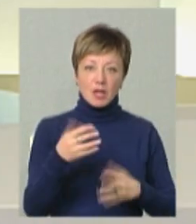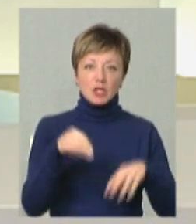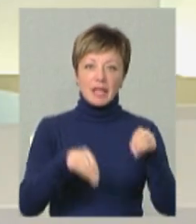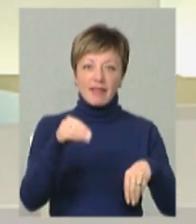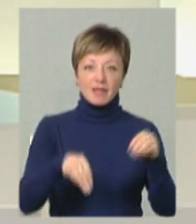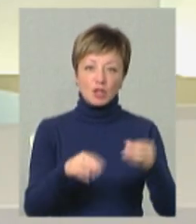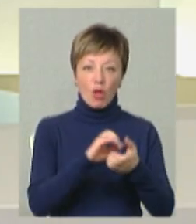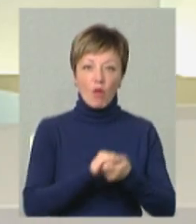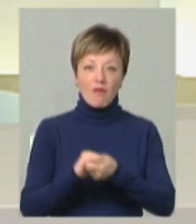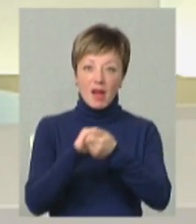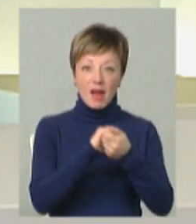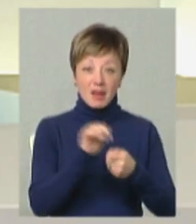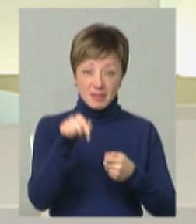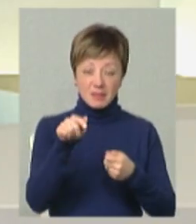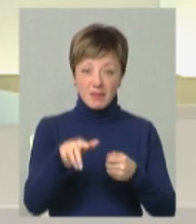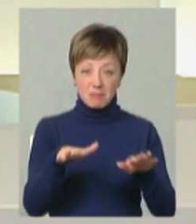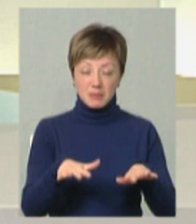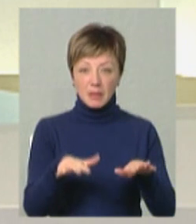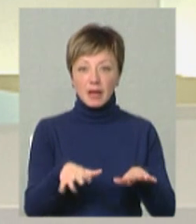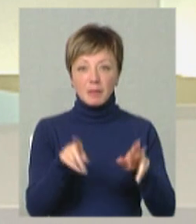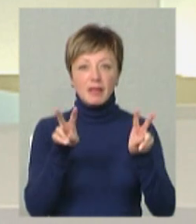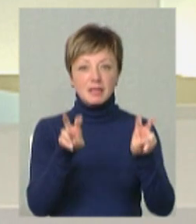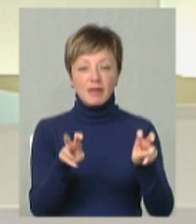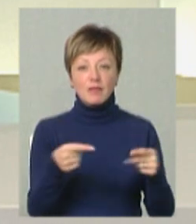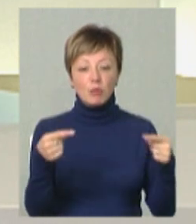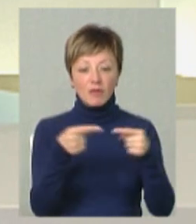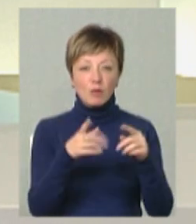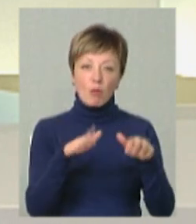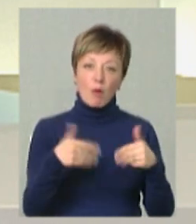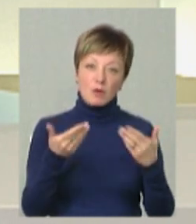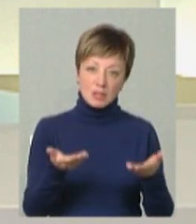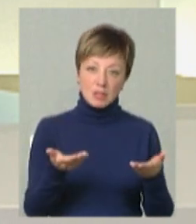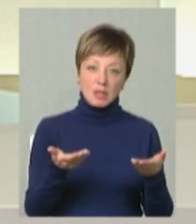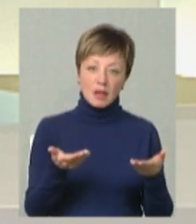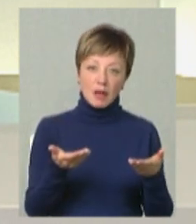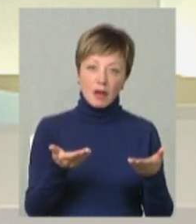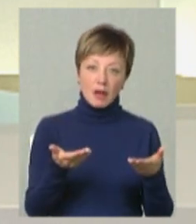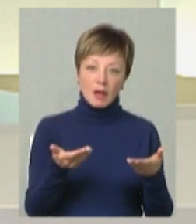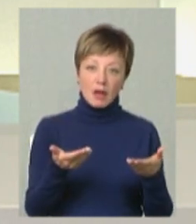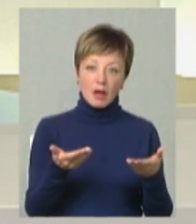товариствах, які ми називали за відповідно до пропозиції